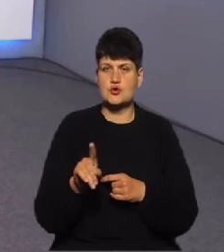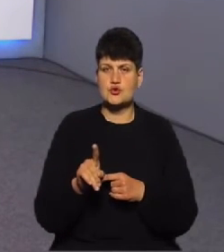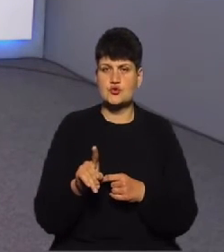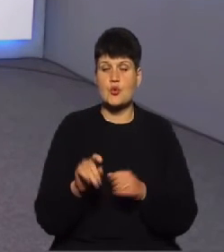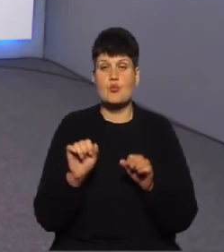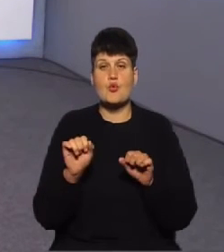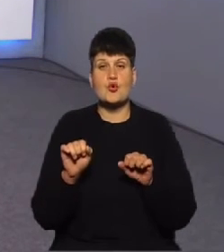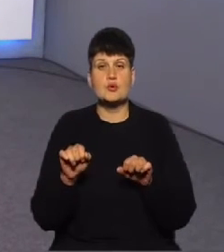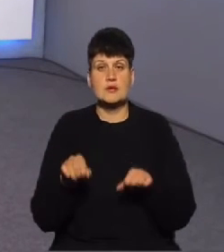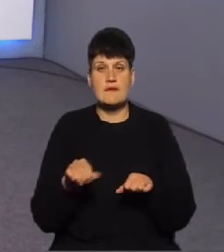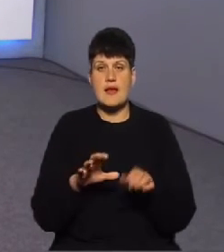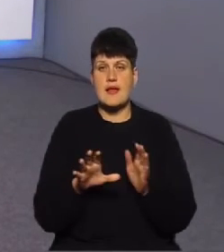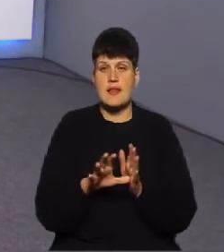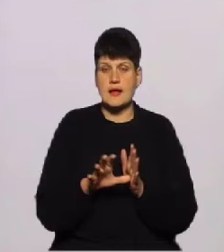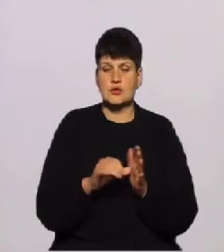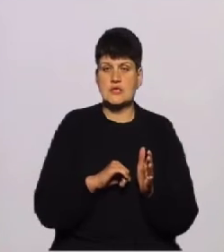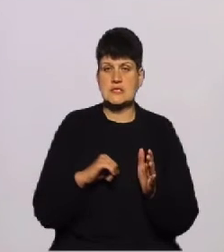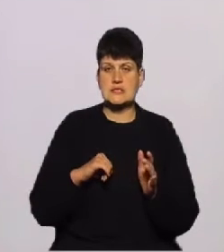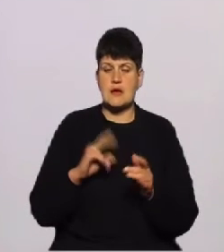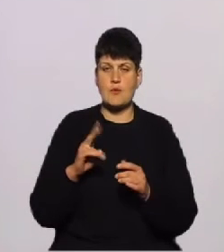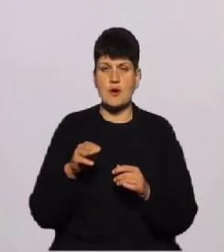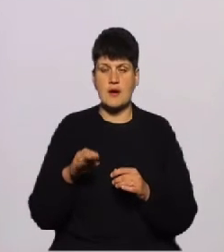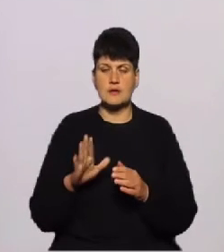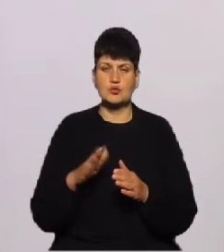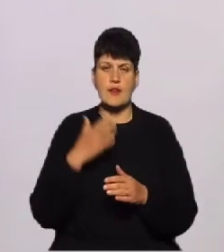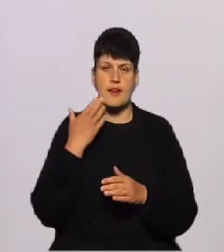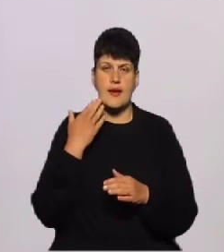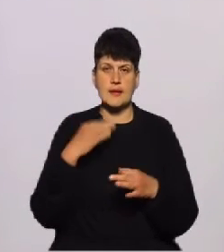саме електросамокати будуть визнані як легкий